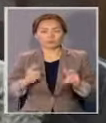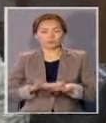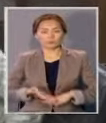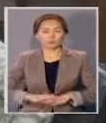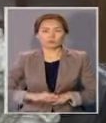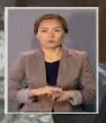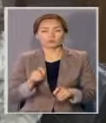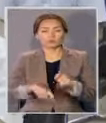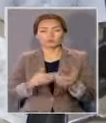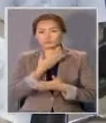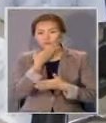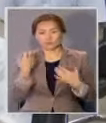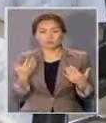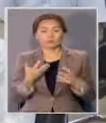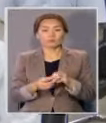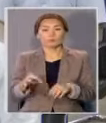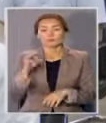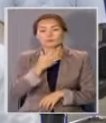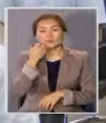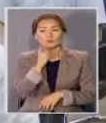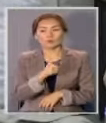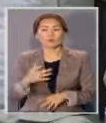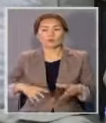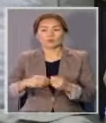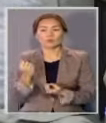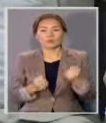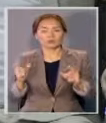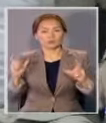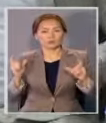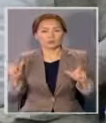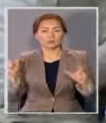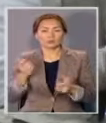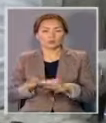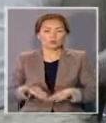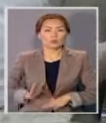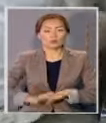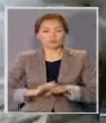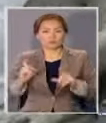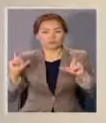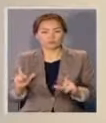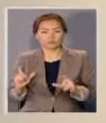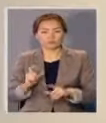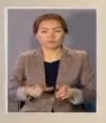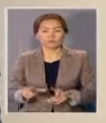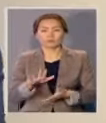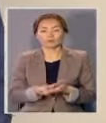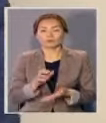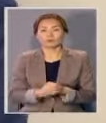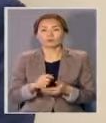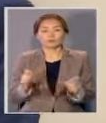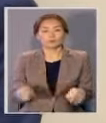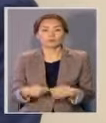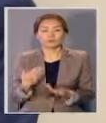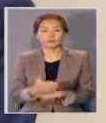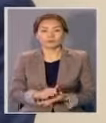салмағы мүлдем тексерілмейді екен. Осыны пайдаланған тасымалдаушылар көліктеріне материалды аузы мұрнынан шыққанша тиейді. Бұл құқық бұзушылықтар